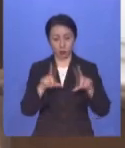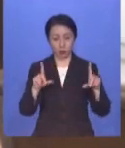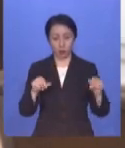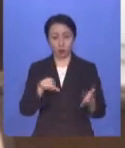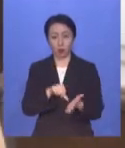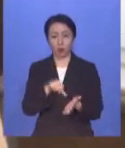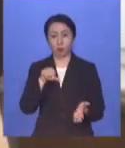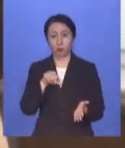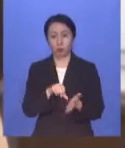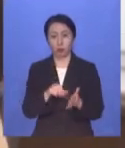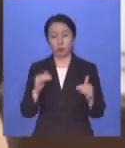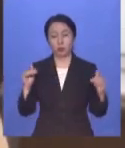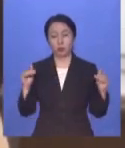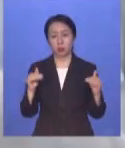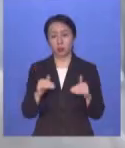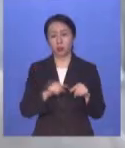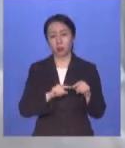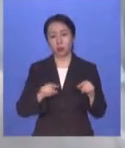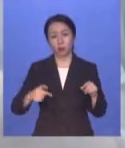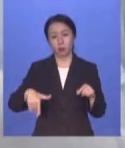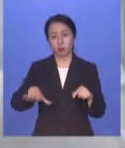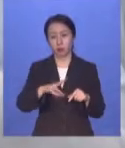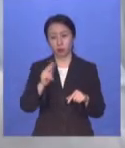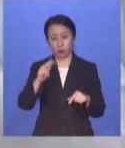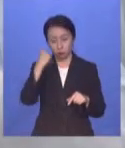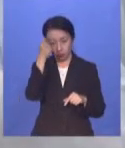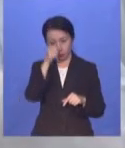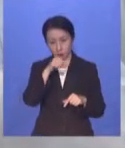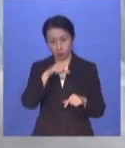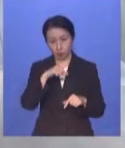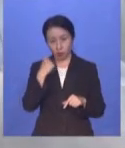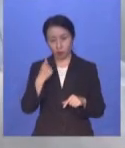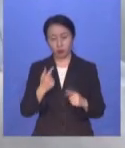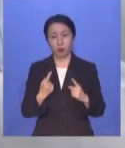школьников, учащихся и студентов на протяжении всего учебного года и на каникулах.